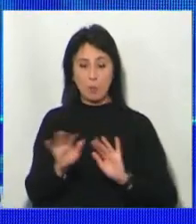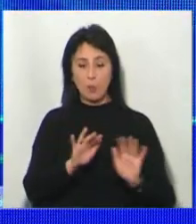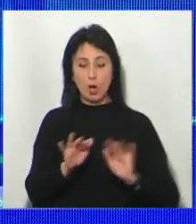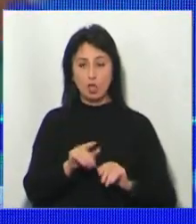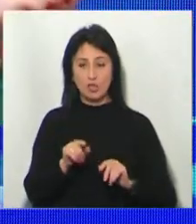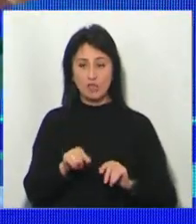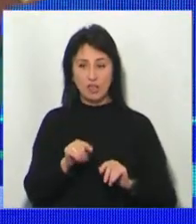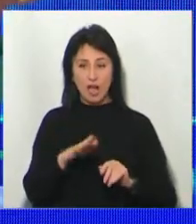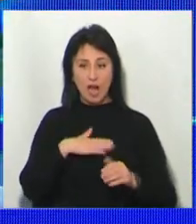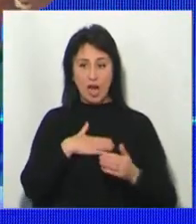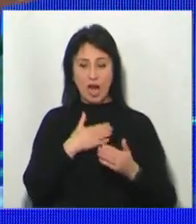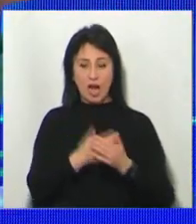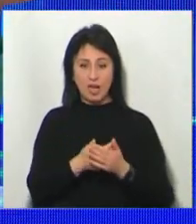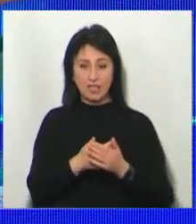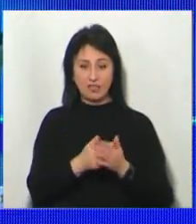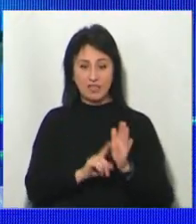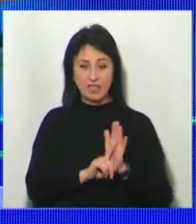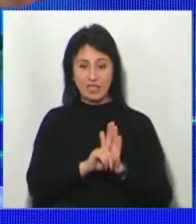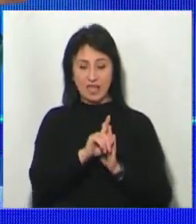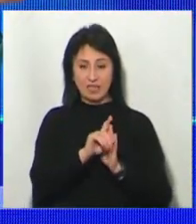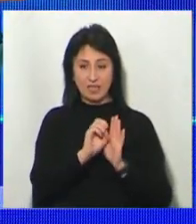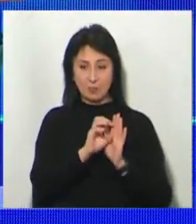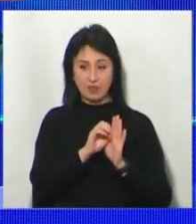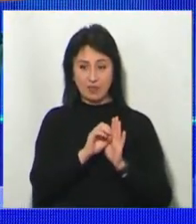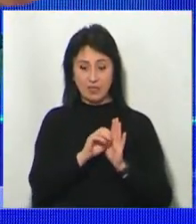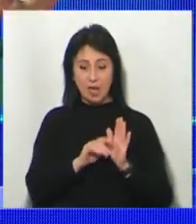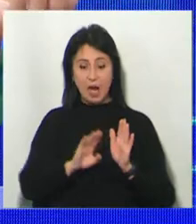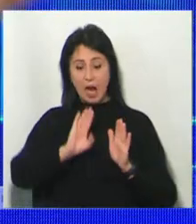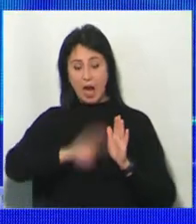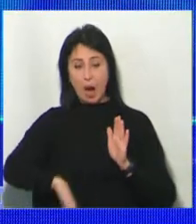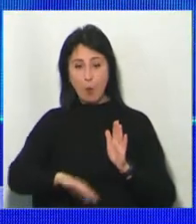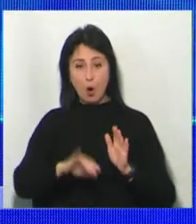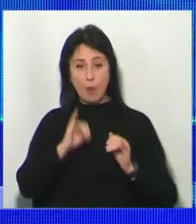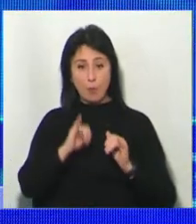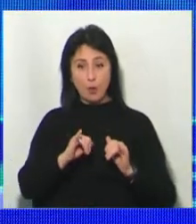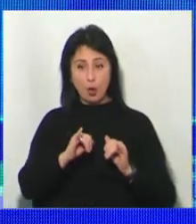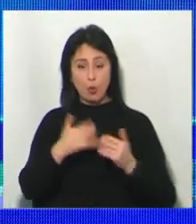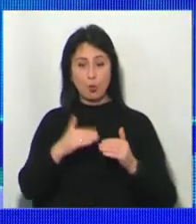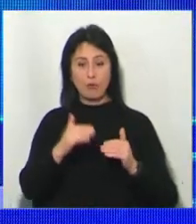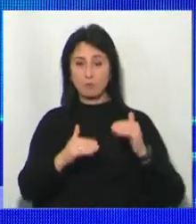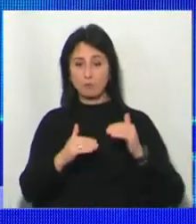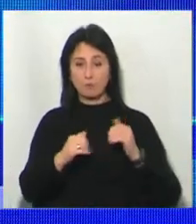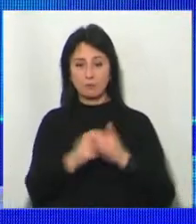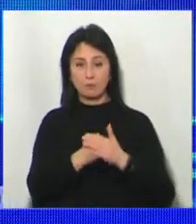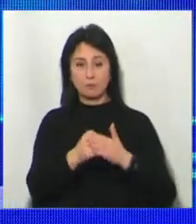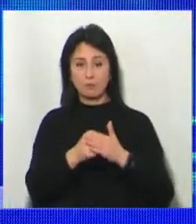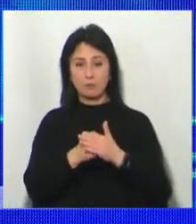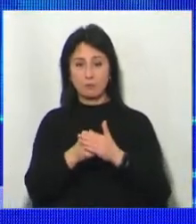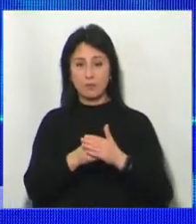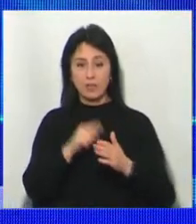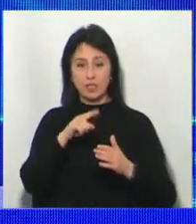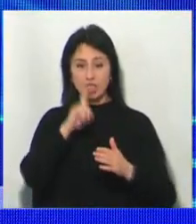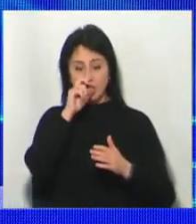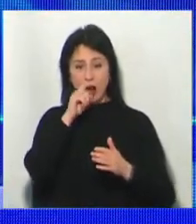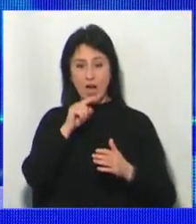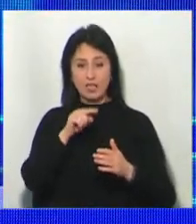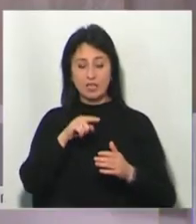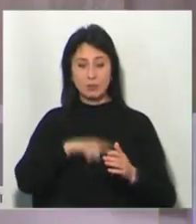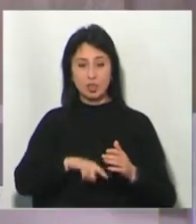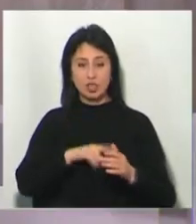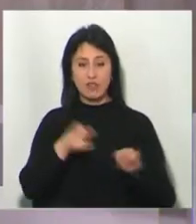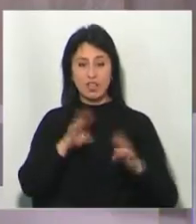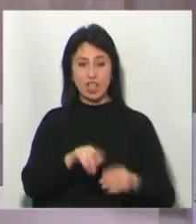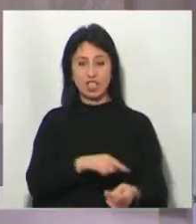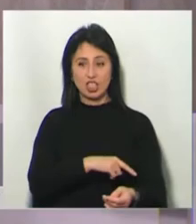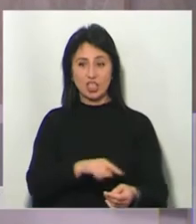პროცესები, რაც ააქტივებს წარმოქმნას და აფერხებს გამოყოფას, იწვევს დისბალანსის გამოწვევას და შარჯავას კონცენტრაცია სისხლში იზრდება. რა